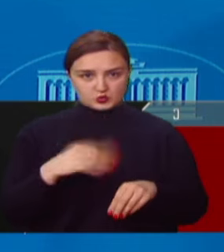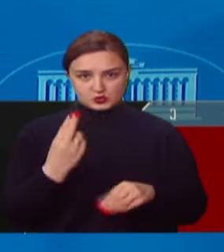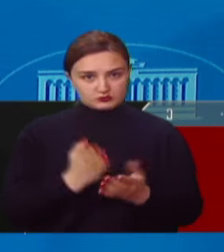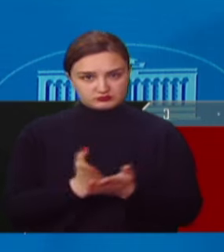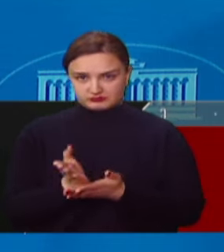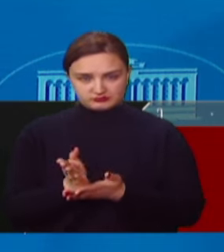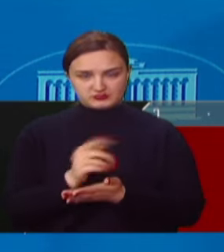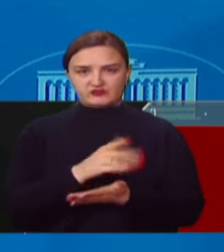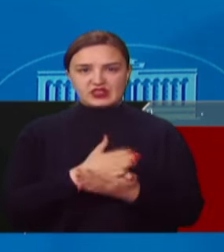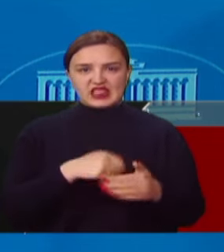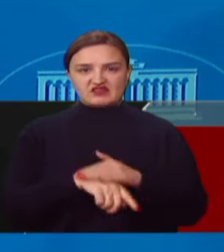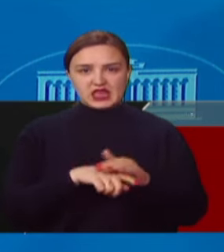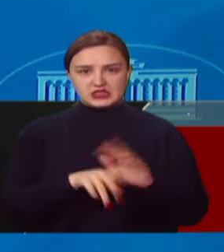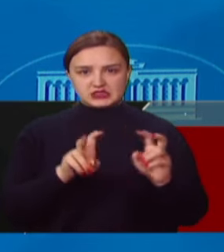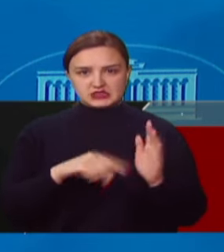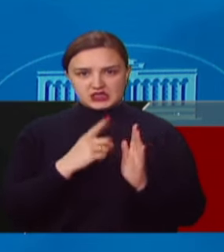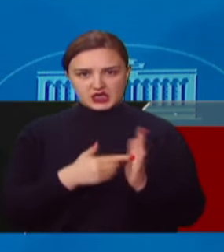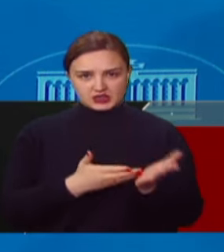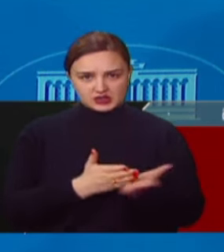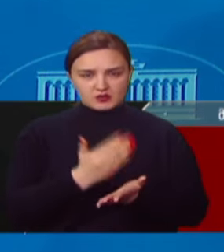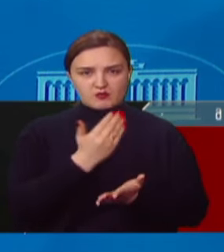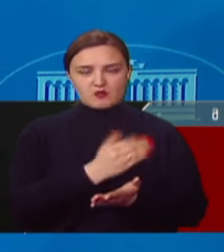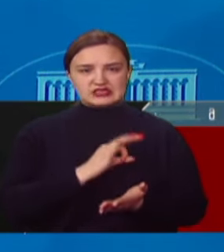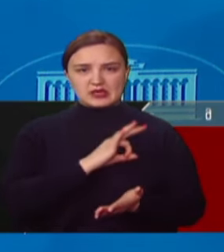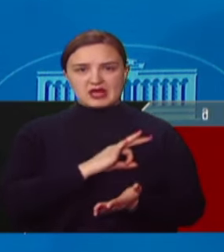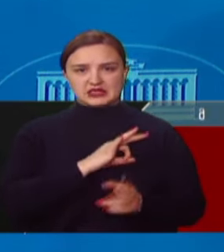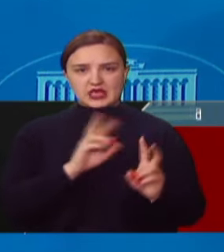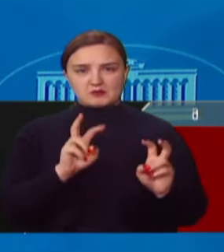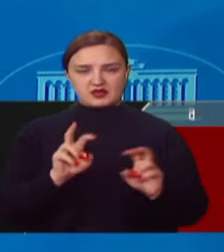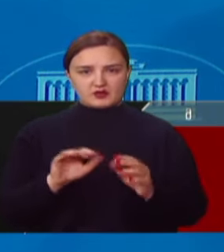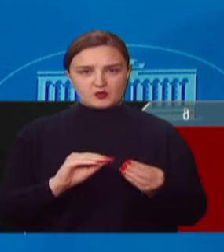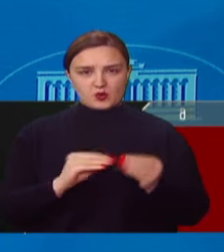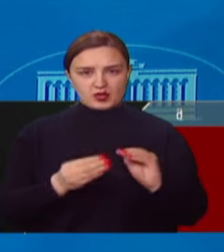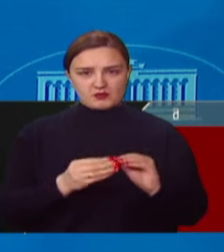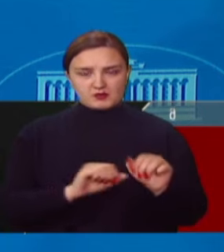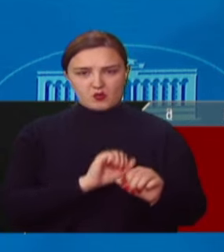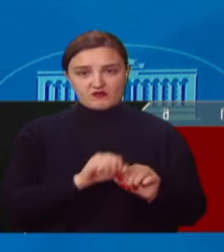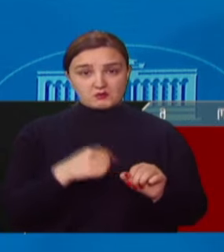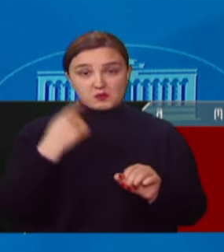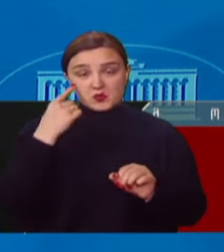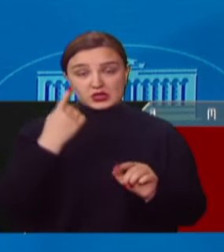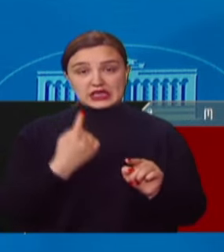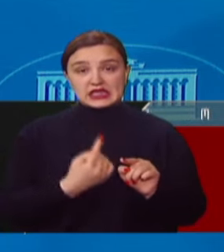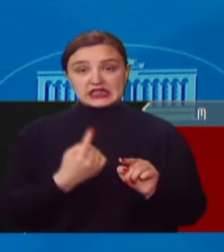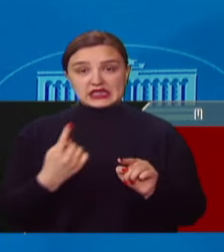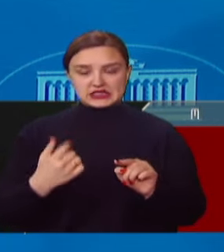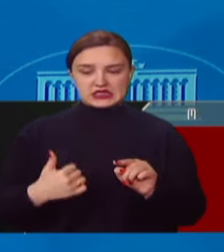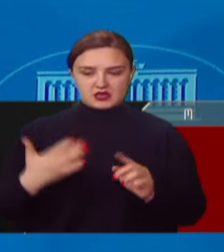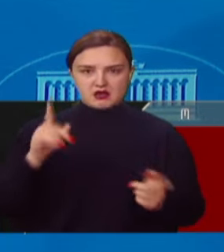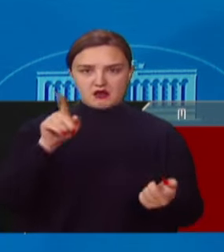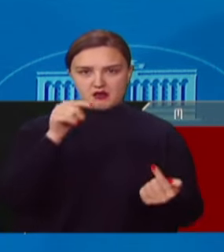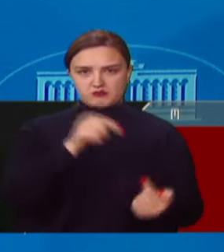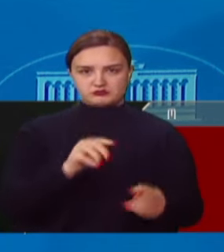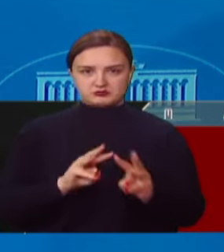აქ არის ასევე დევნილების მიმართულებით, მათი სამართლებრივი პრობლემების მოგვარება. მე მგონია, რომ ერთ-ერთი ღირსეული მინისტრი